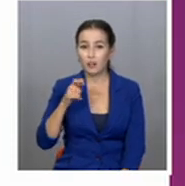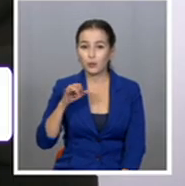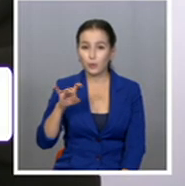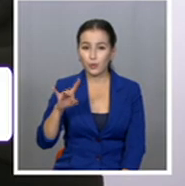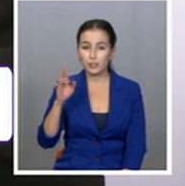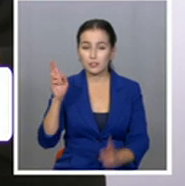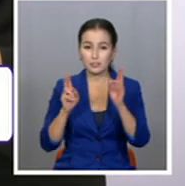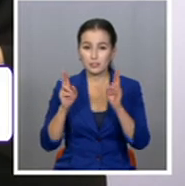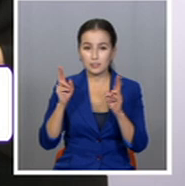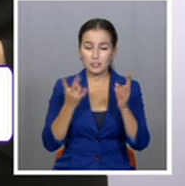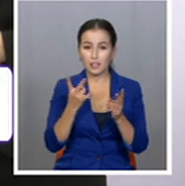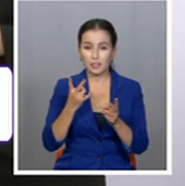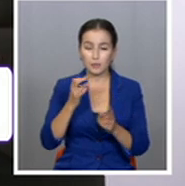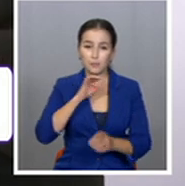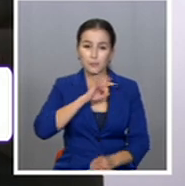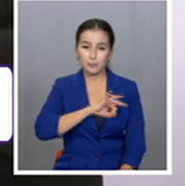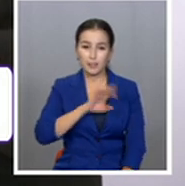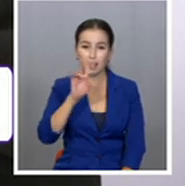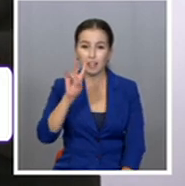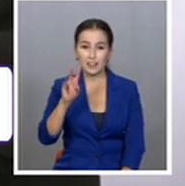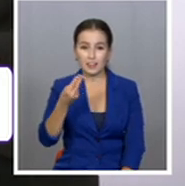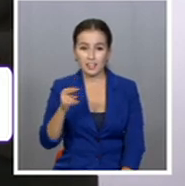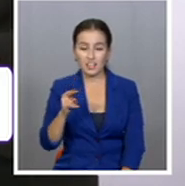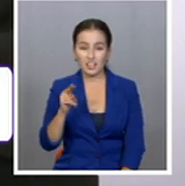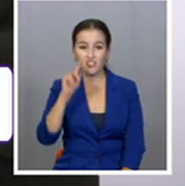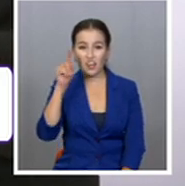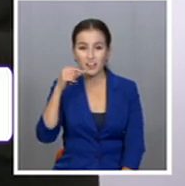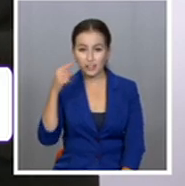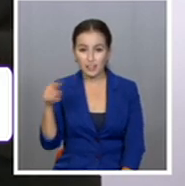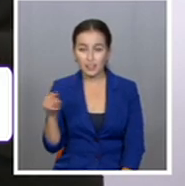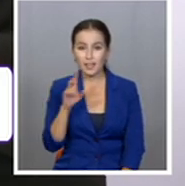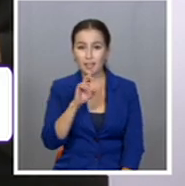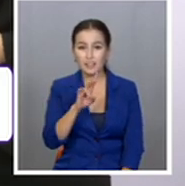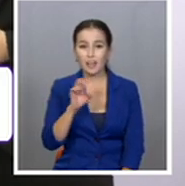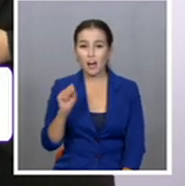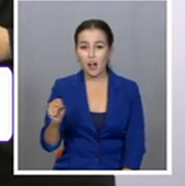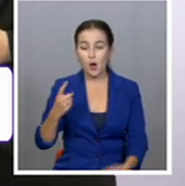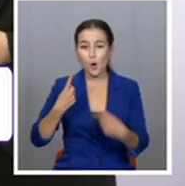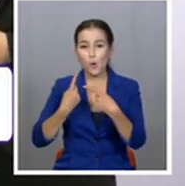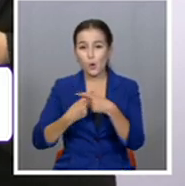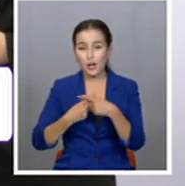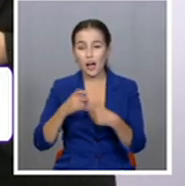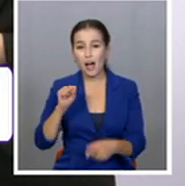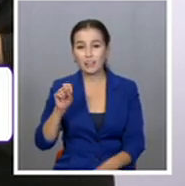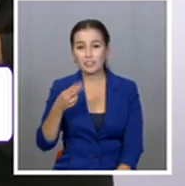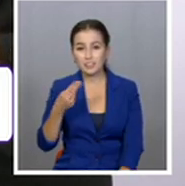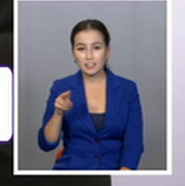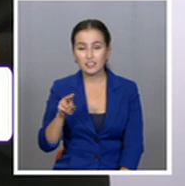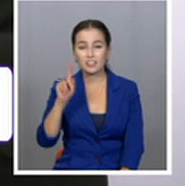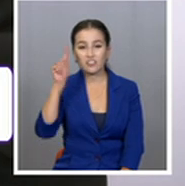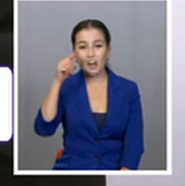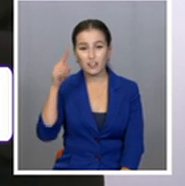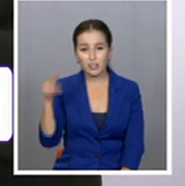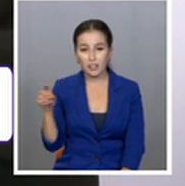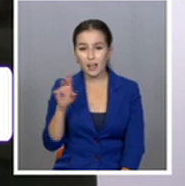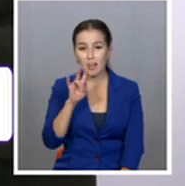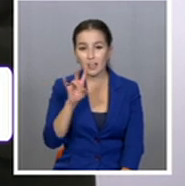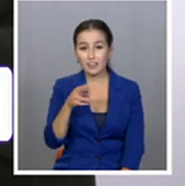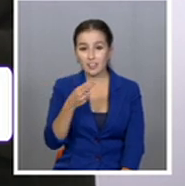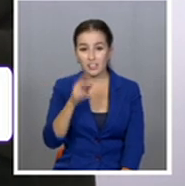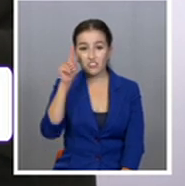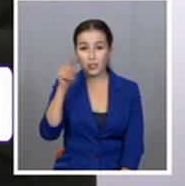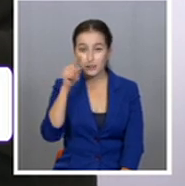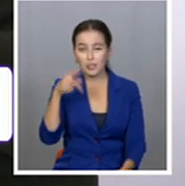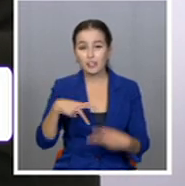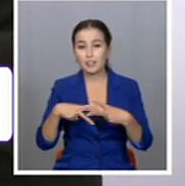қолданамыз. N-дінің квадраты NA-ның квадраты қосылған AD-ның квадраты. Сонда N-дінің квадраты